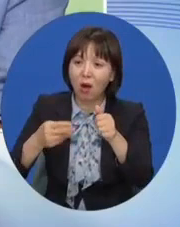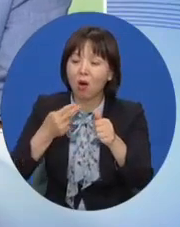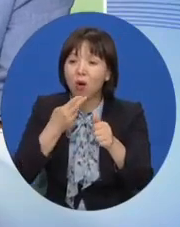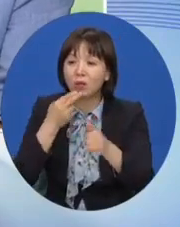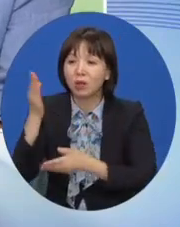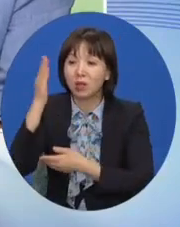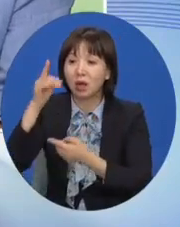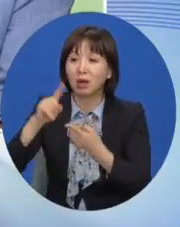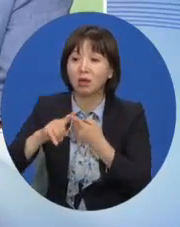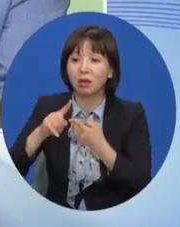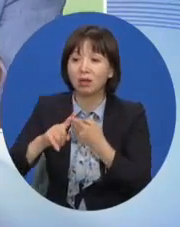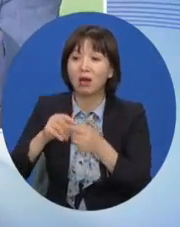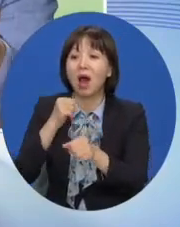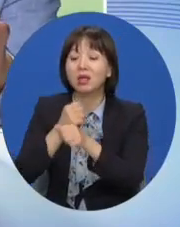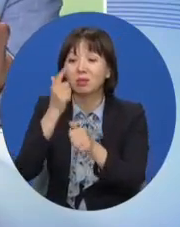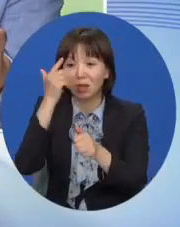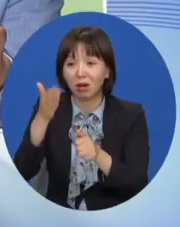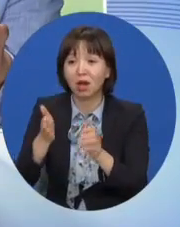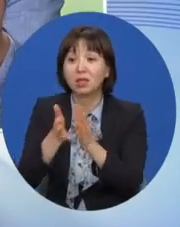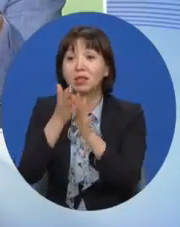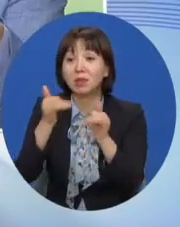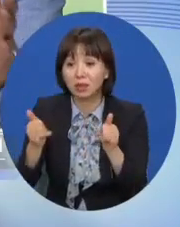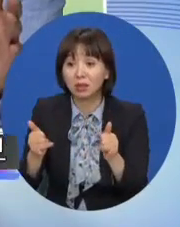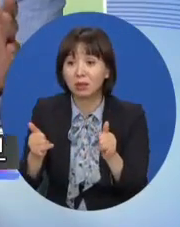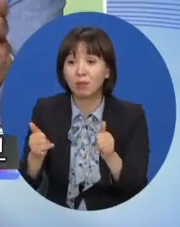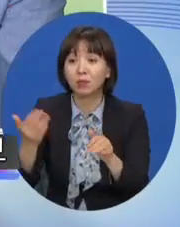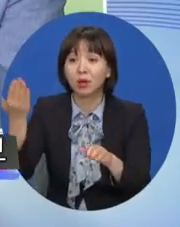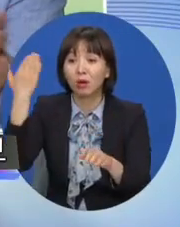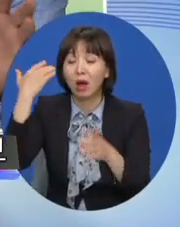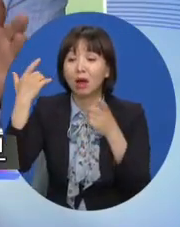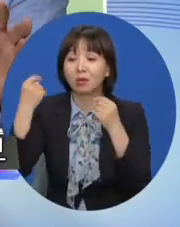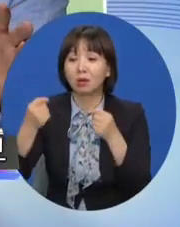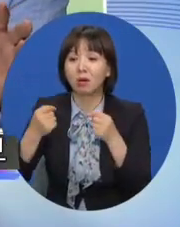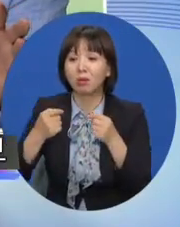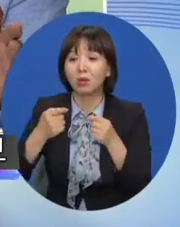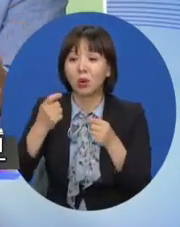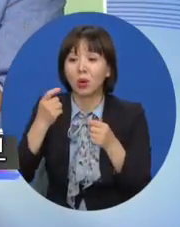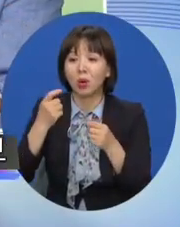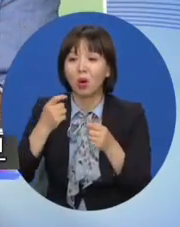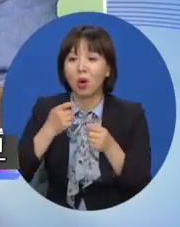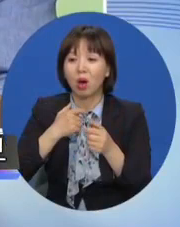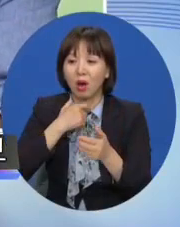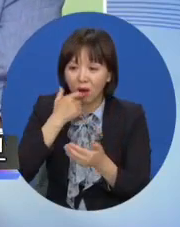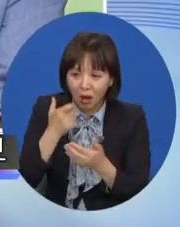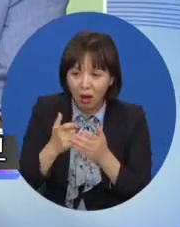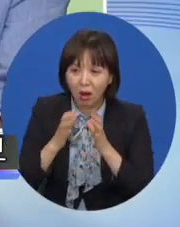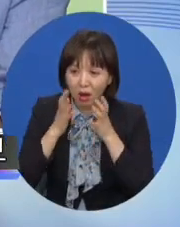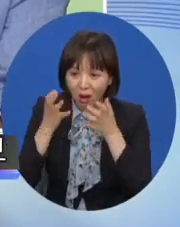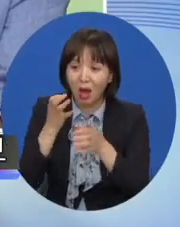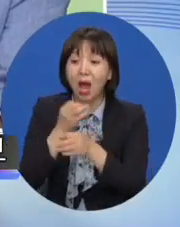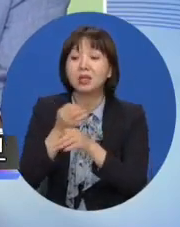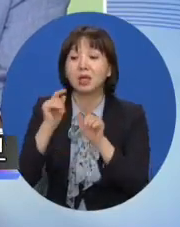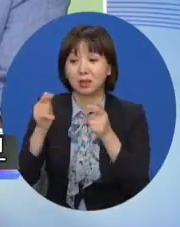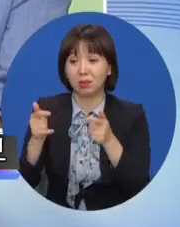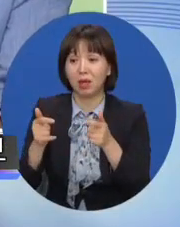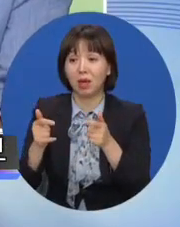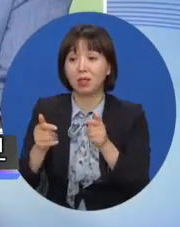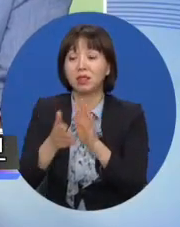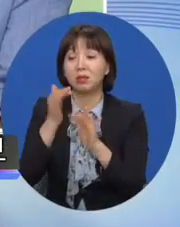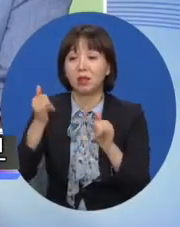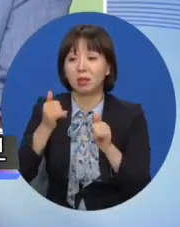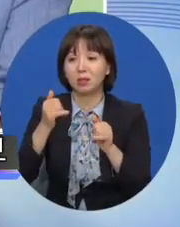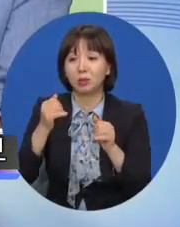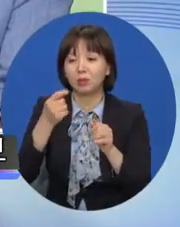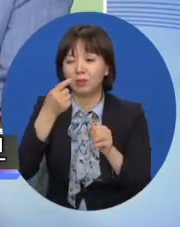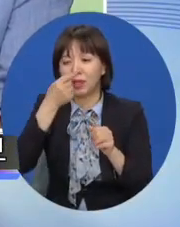사실까지 막 들이비치십니까? 시민들은요, 과거처럼 그렇게 속아 넘어가지 않습니다. 지금 시민들은 냉정하게 판단하고 있을